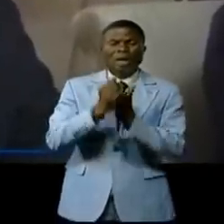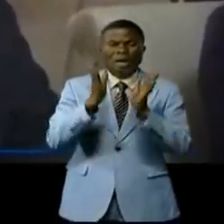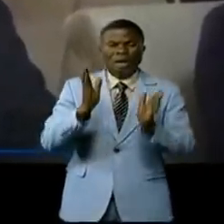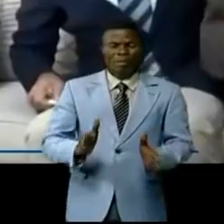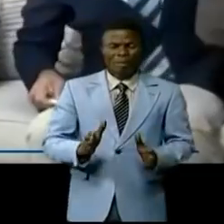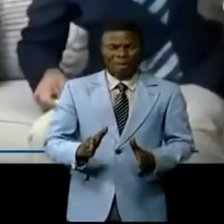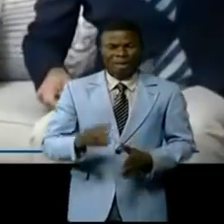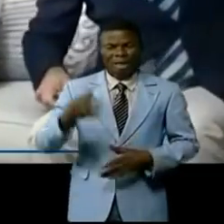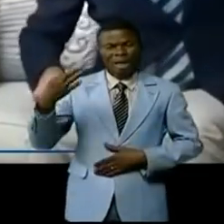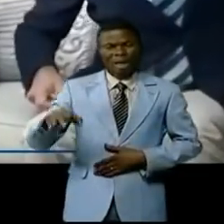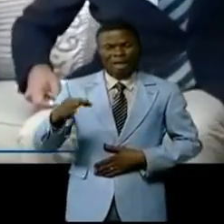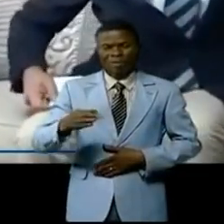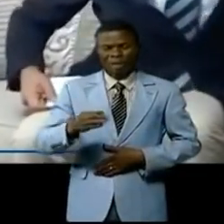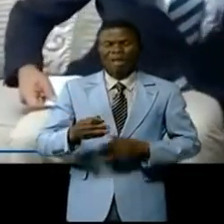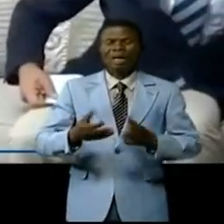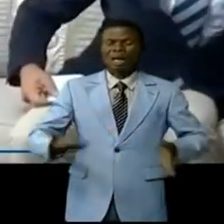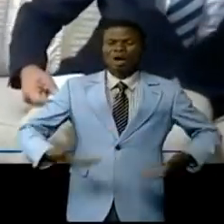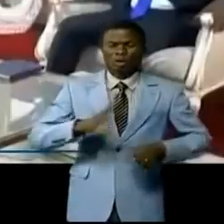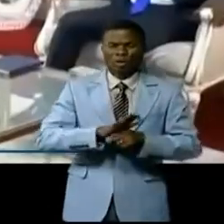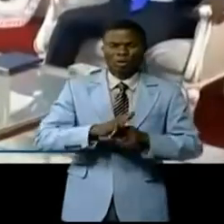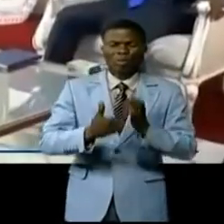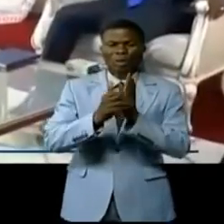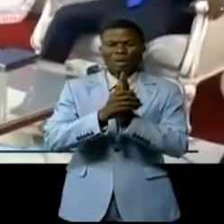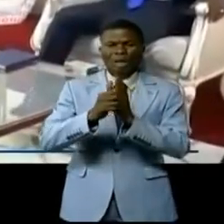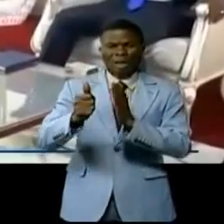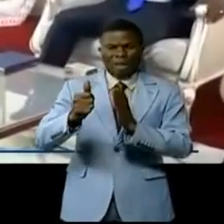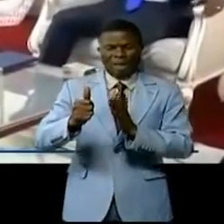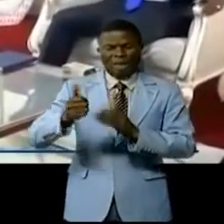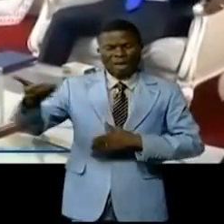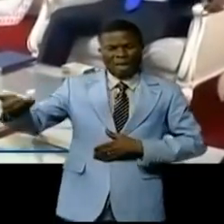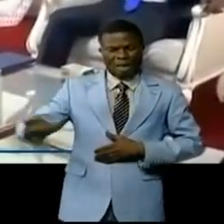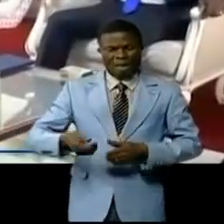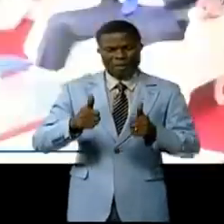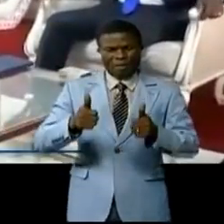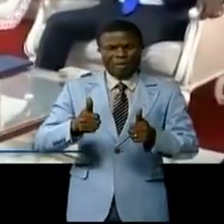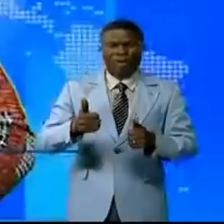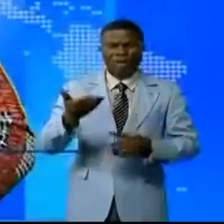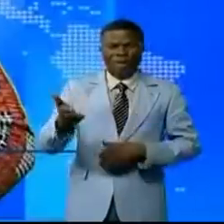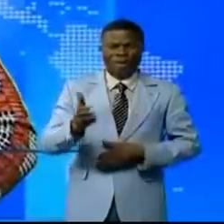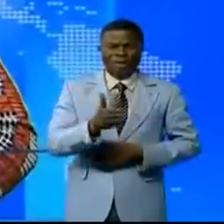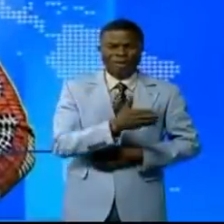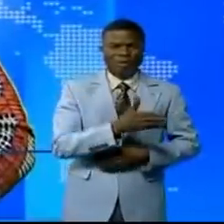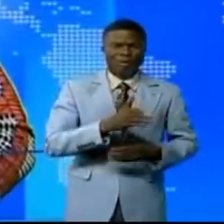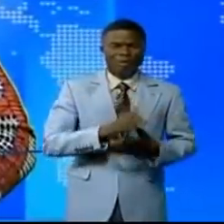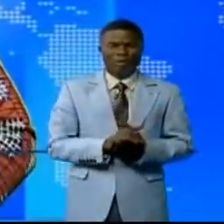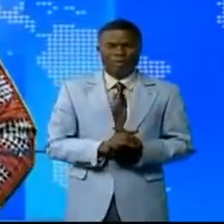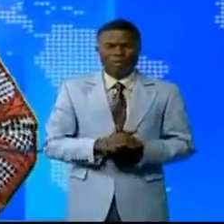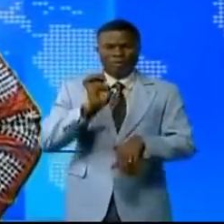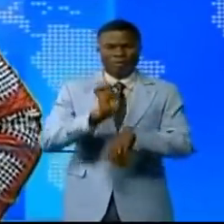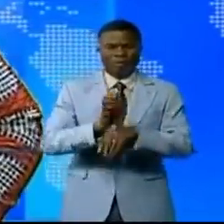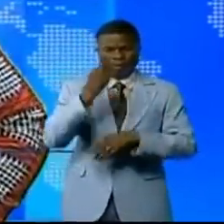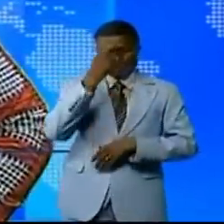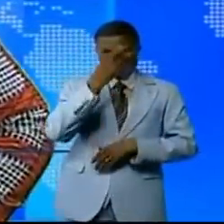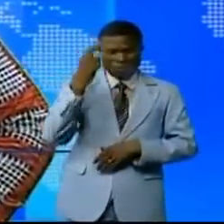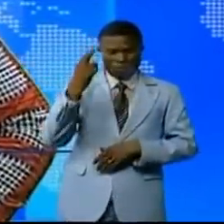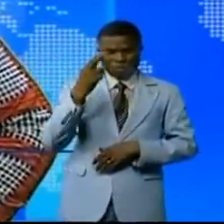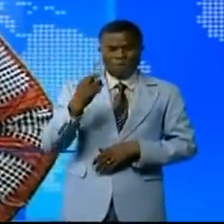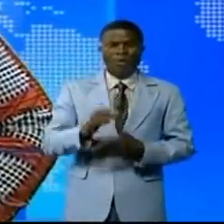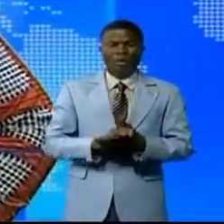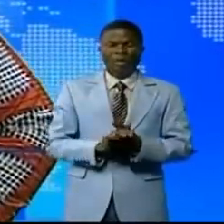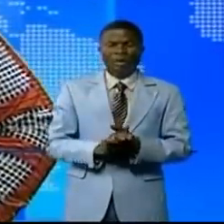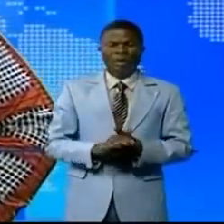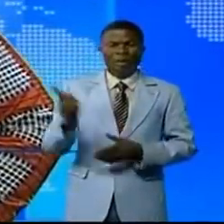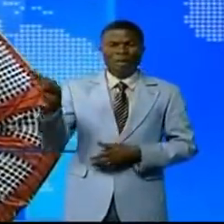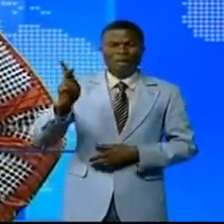honoré par la qualité de l'accueil du chef de l'équipe provinciale du Haut-Katanga. L'église catholique orthodoxe du